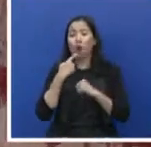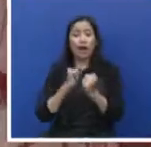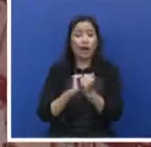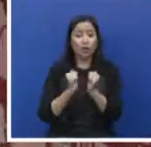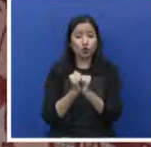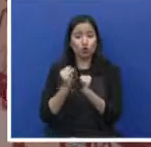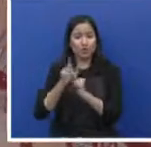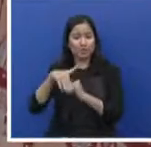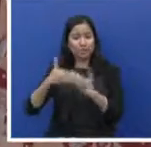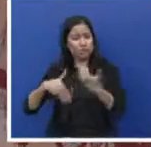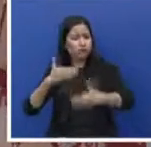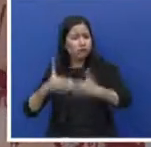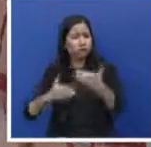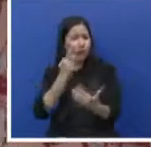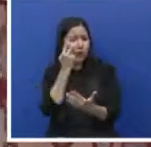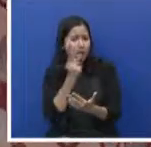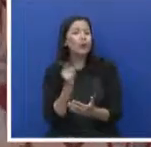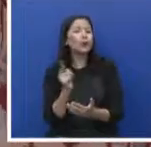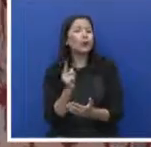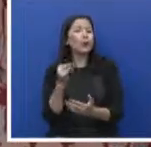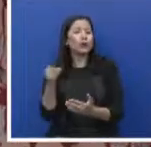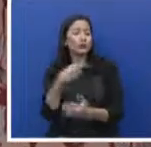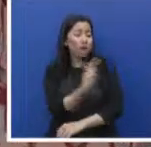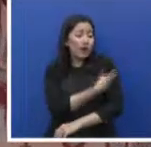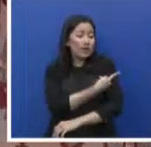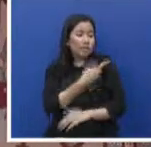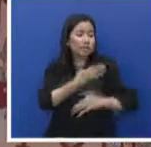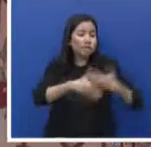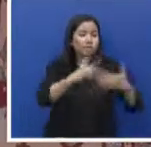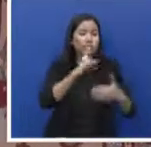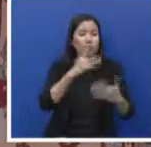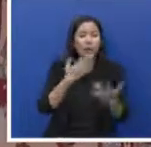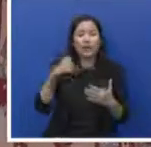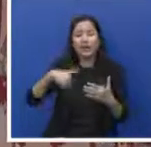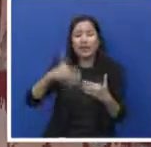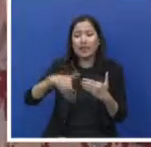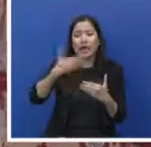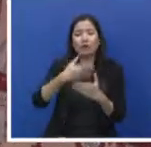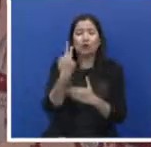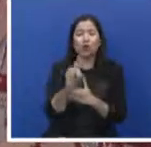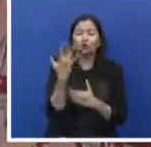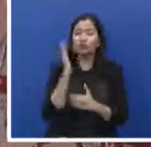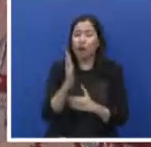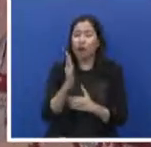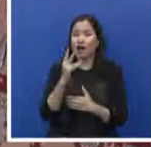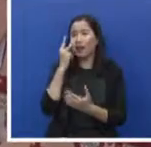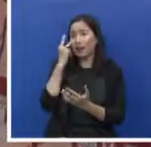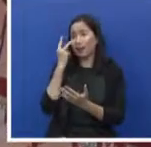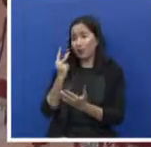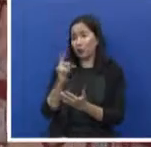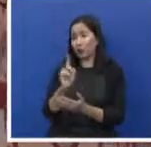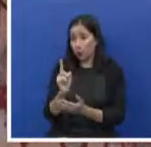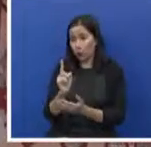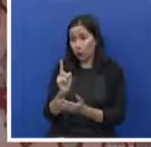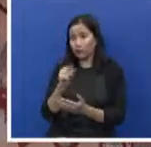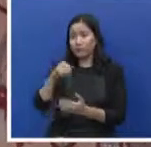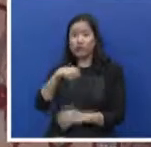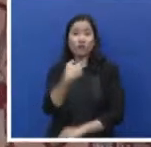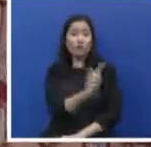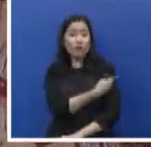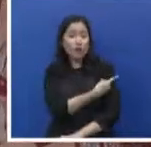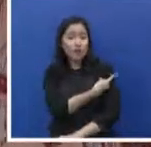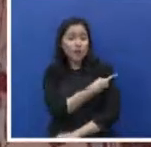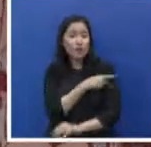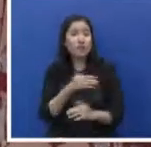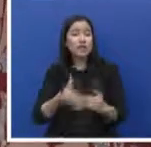akan lihat sejauh mana ini vaksinasi yang sudah berjalan. Ini sudah memasuki tahap kedua ya. Kita akan lihat kali ini untuk vaksinasi